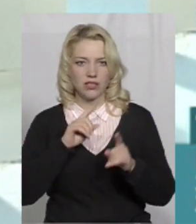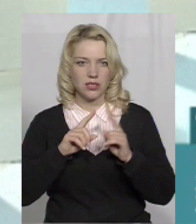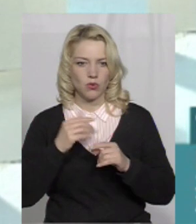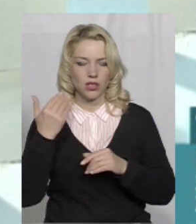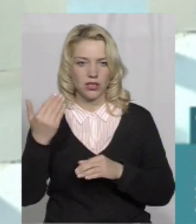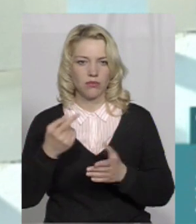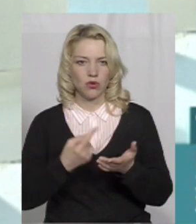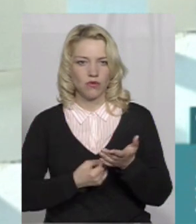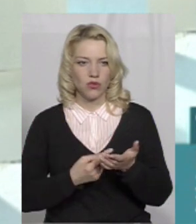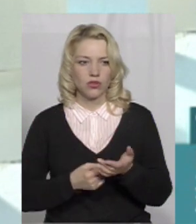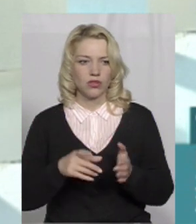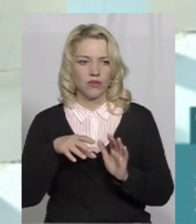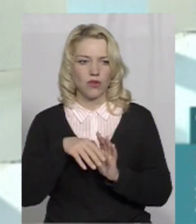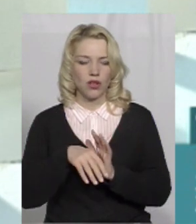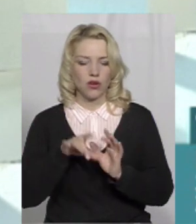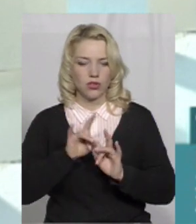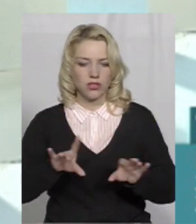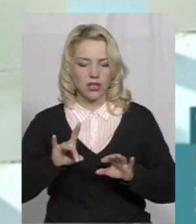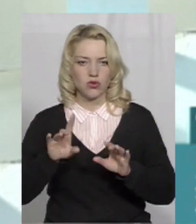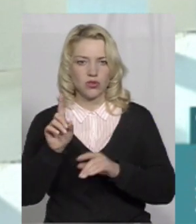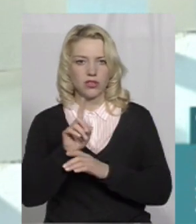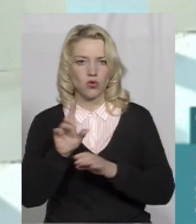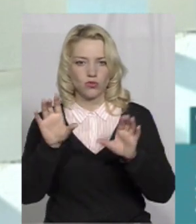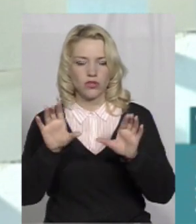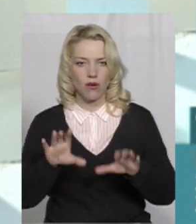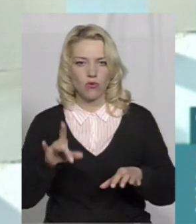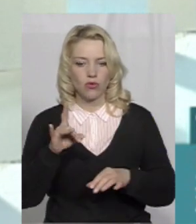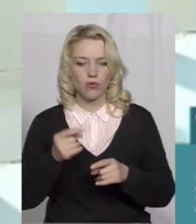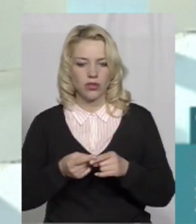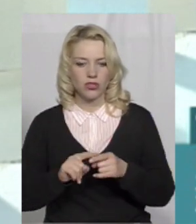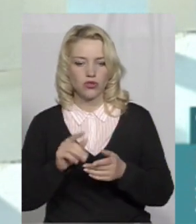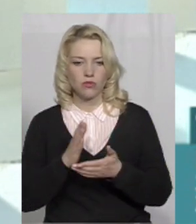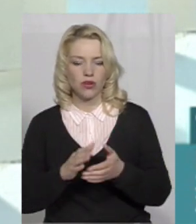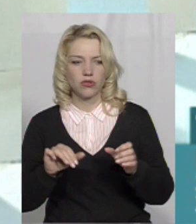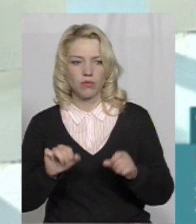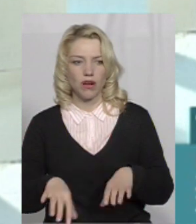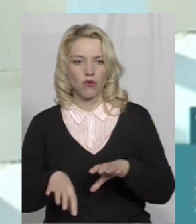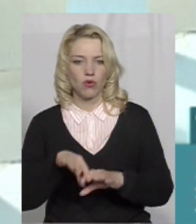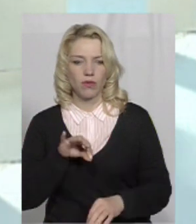тому числі і норму закону про те, що вони мають право обрати собі